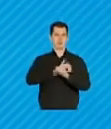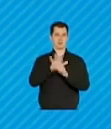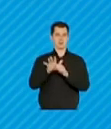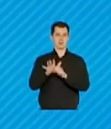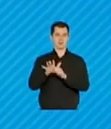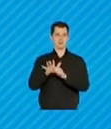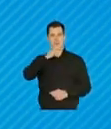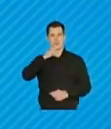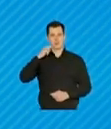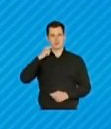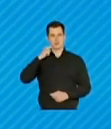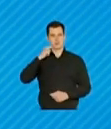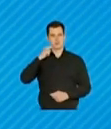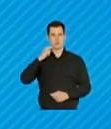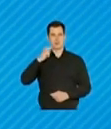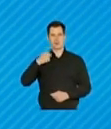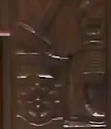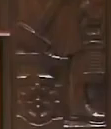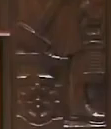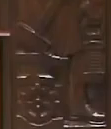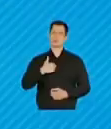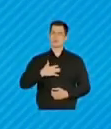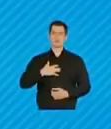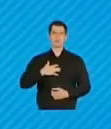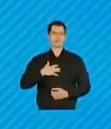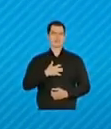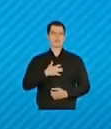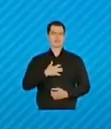80% zakażonych stref czerwonych. Dobra, nieważne.